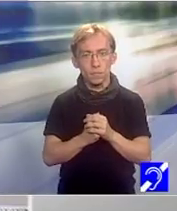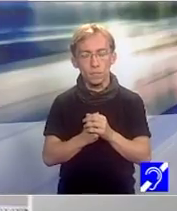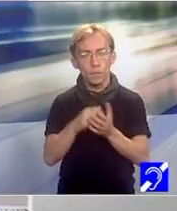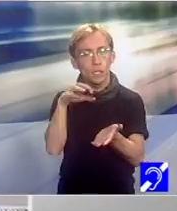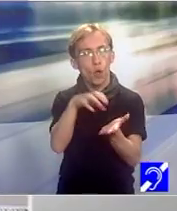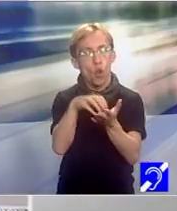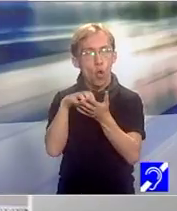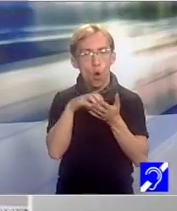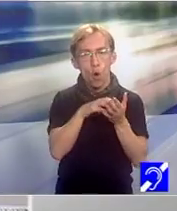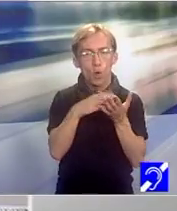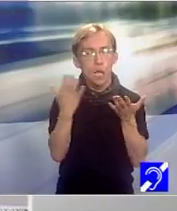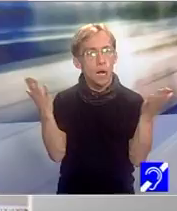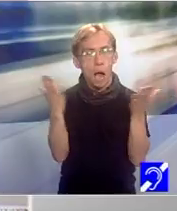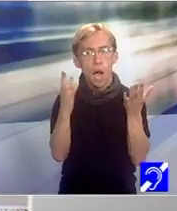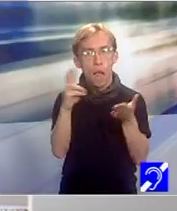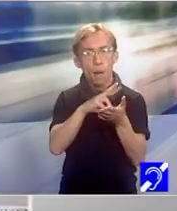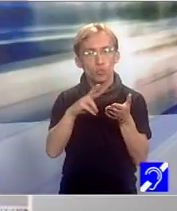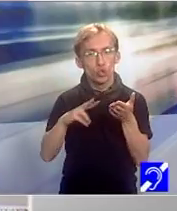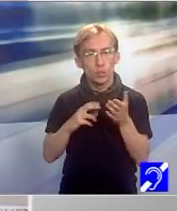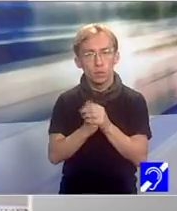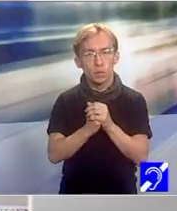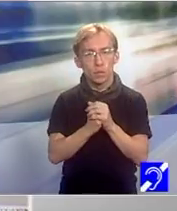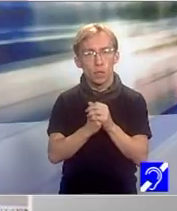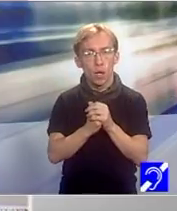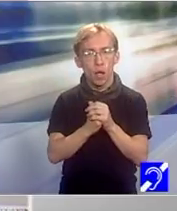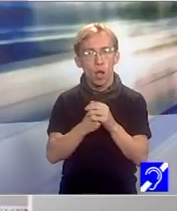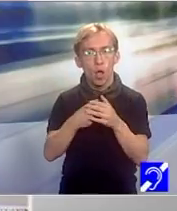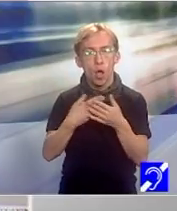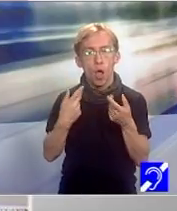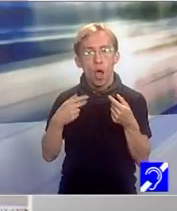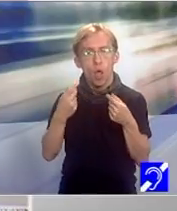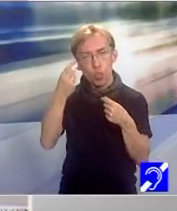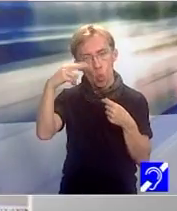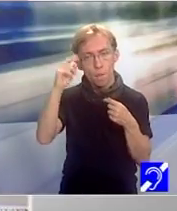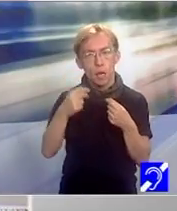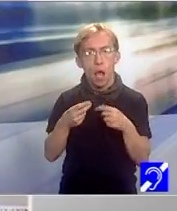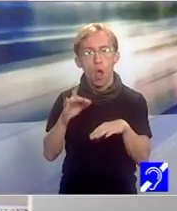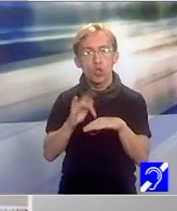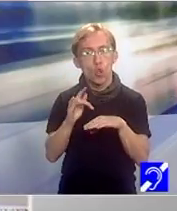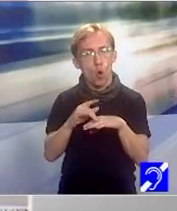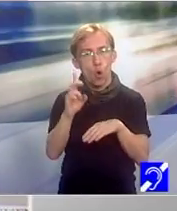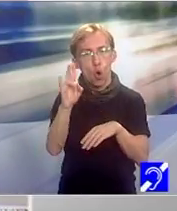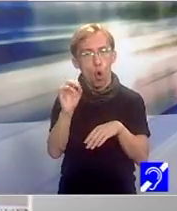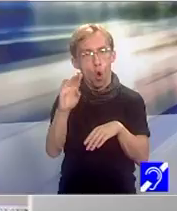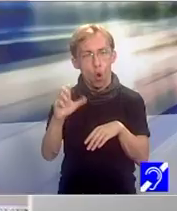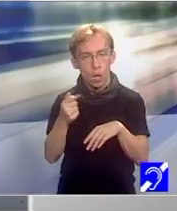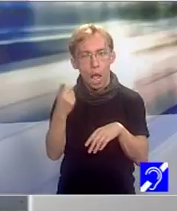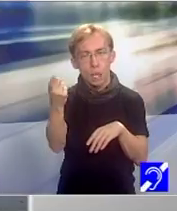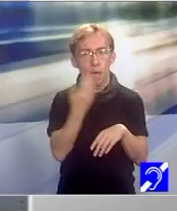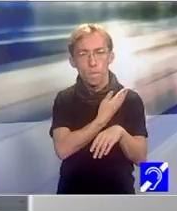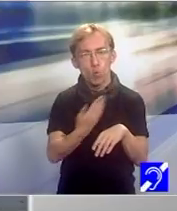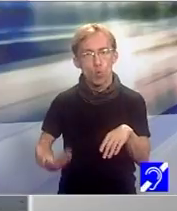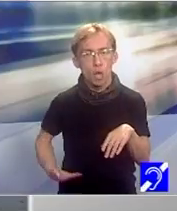locuri în care am citit, doamna doctor Irina Bucur și domnul doctor Horia Bumbea din